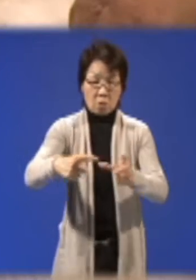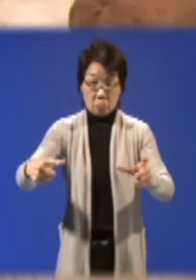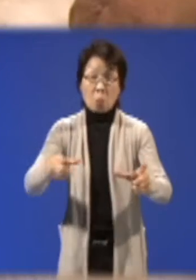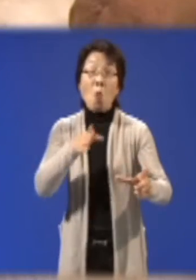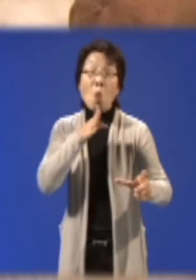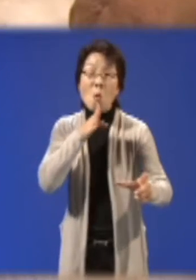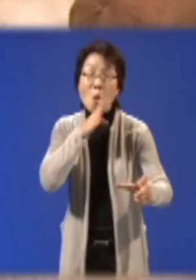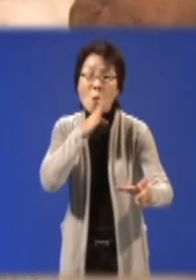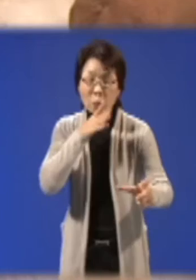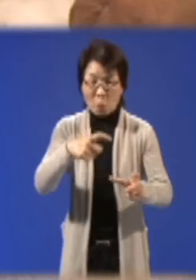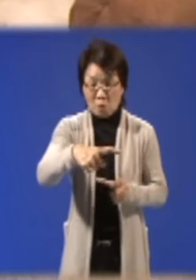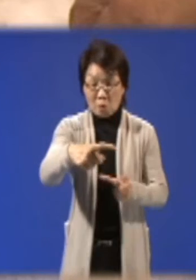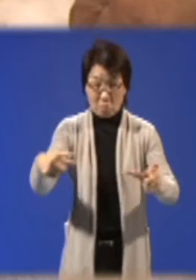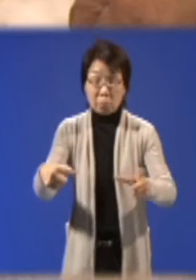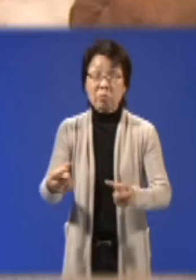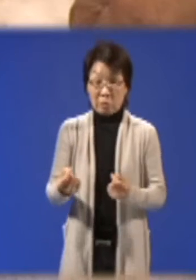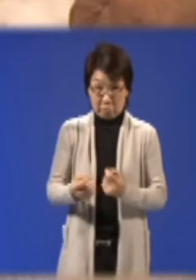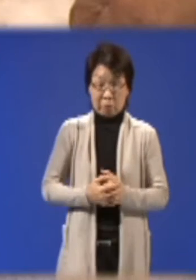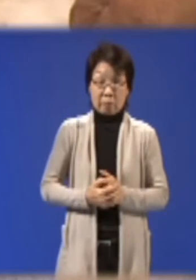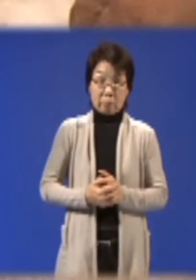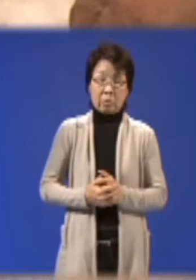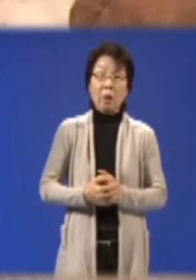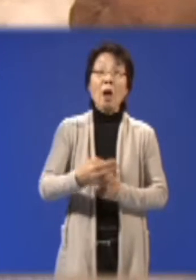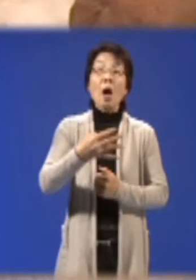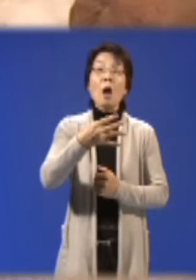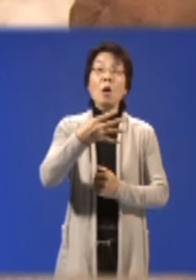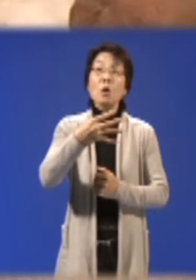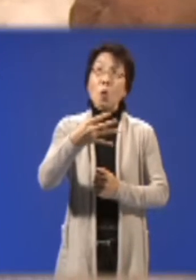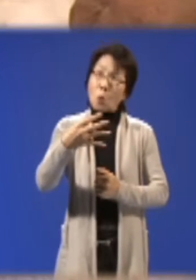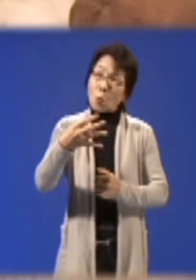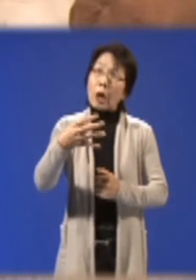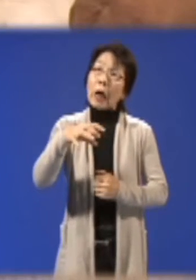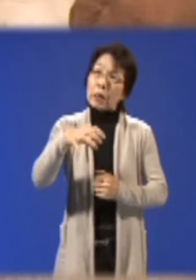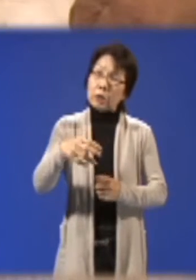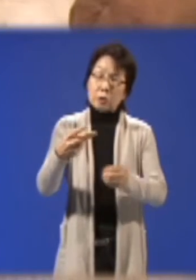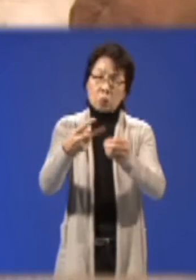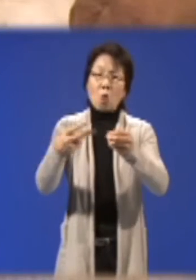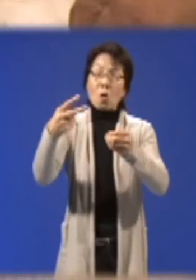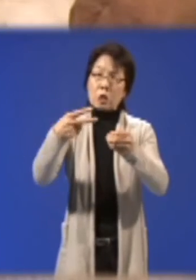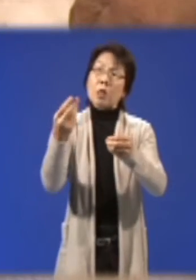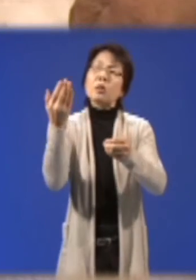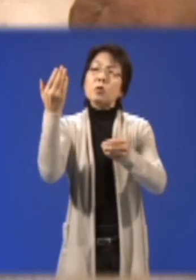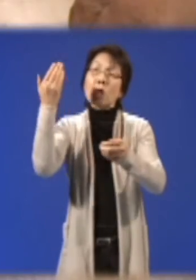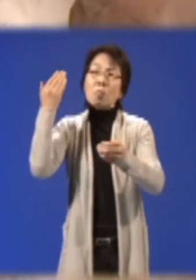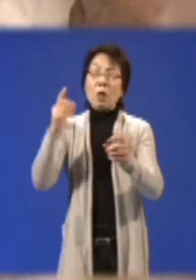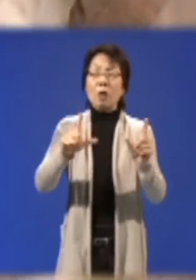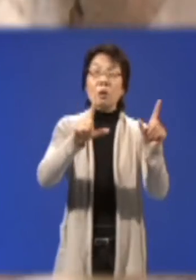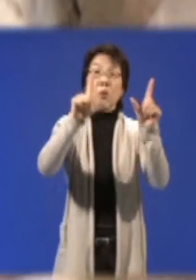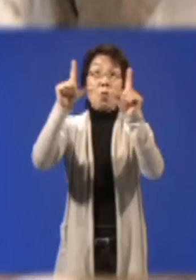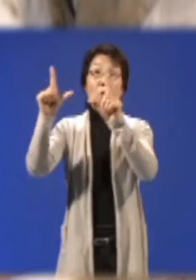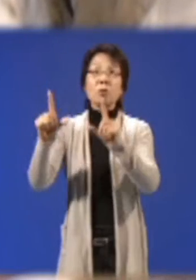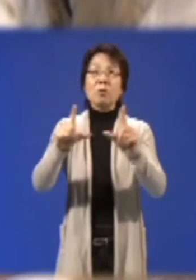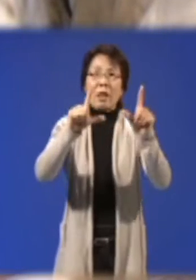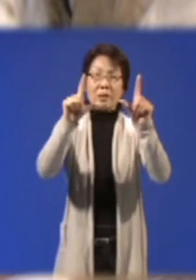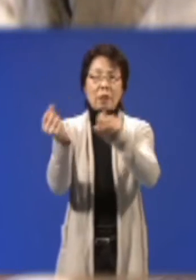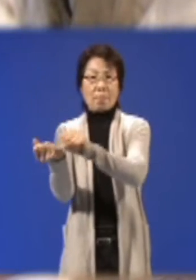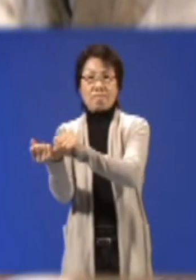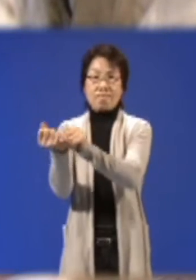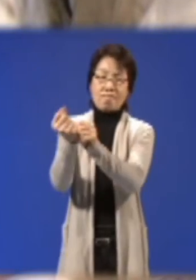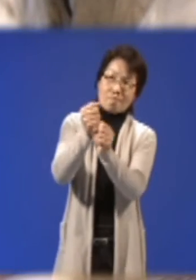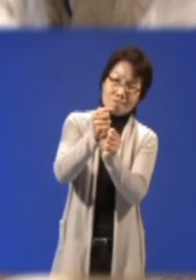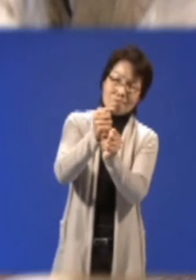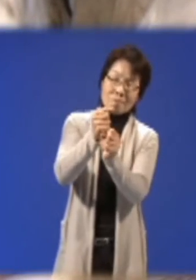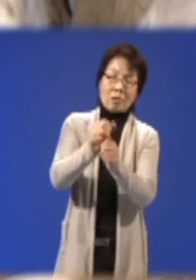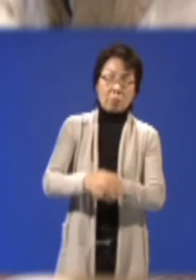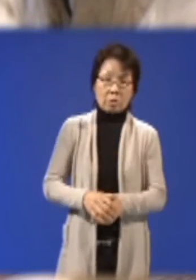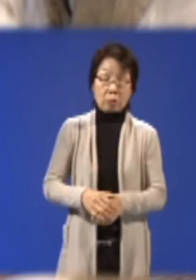。 実物大なんですね。 四日市の当時2000年前の人の暮らしがこれで再現されています。ワ